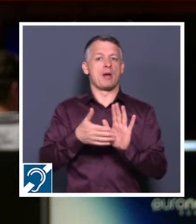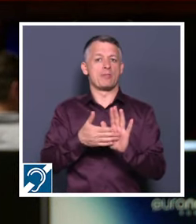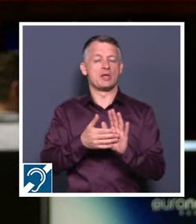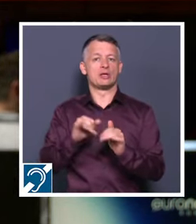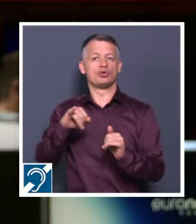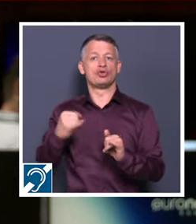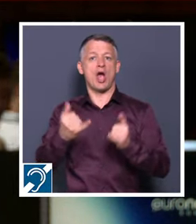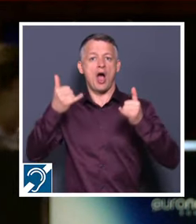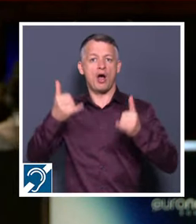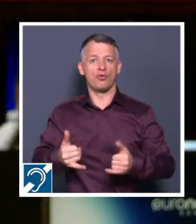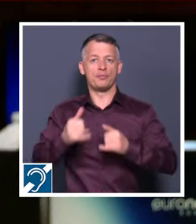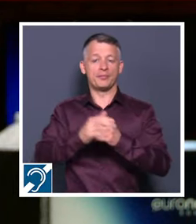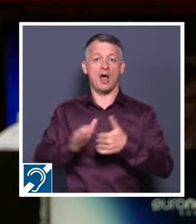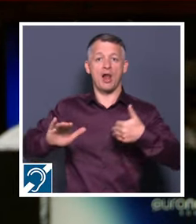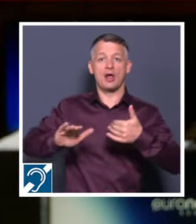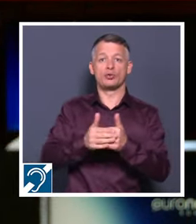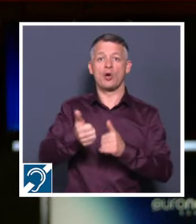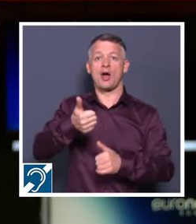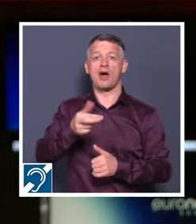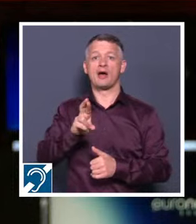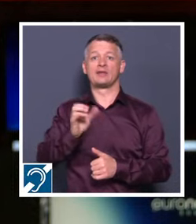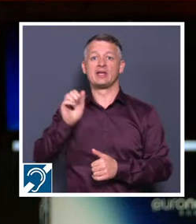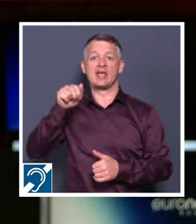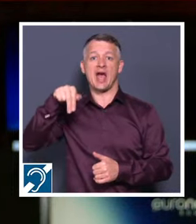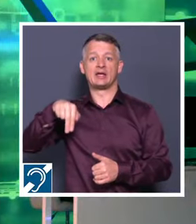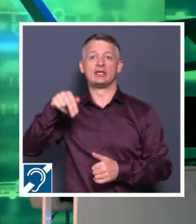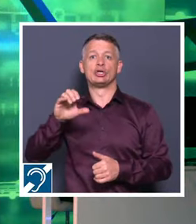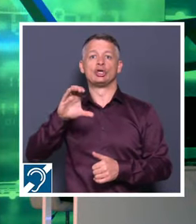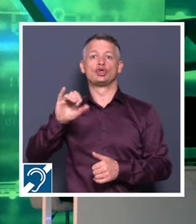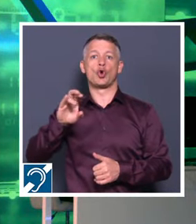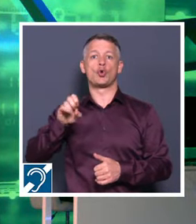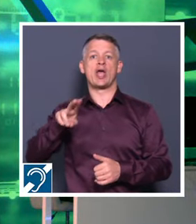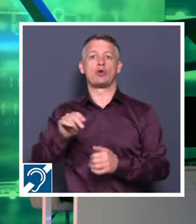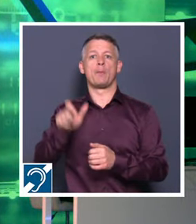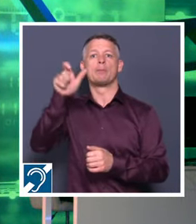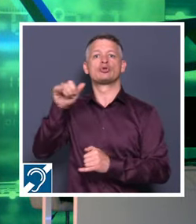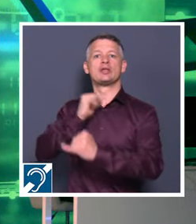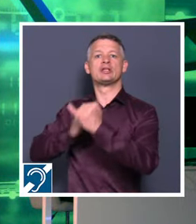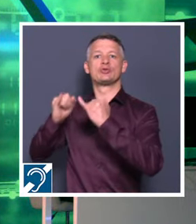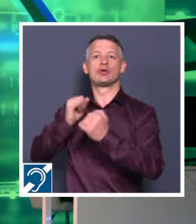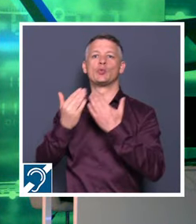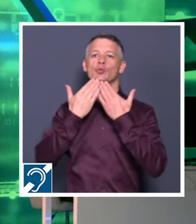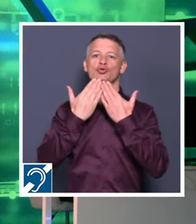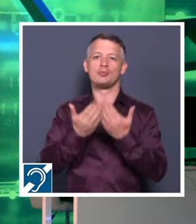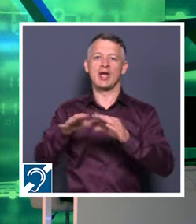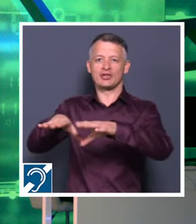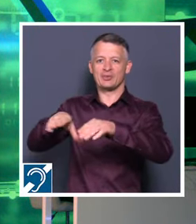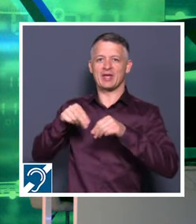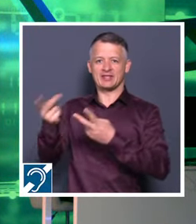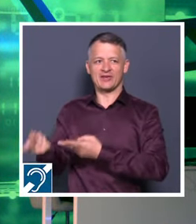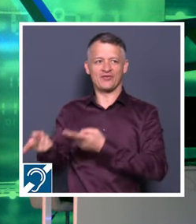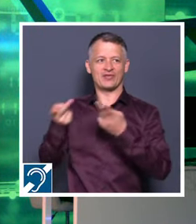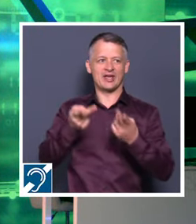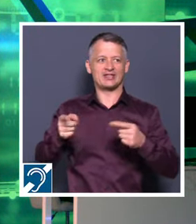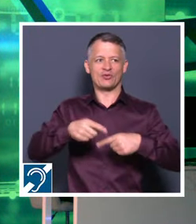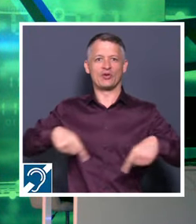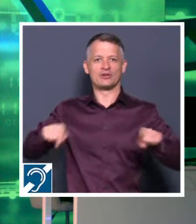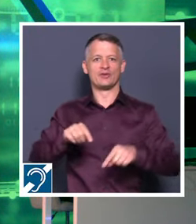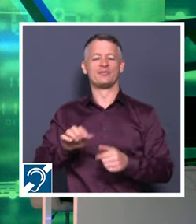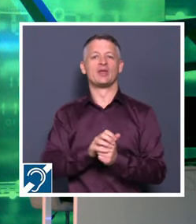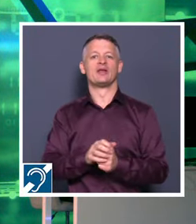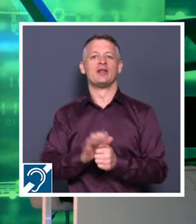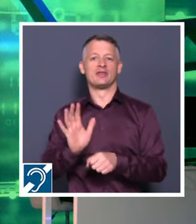cea în care suntem, alături de Adrian Cioroianu, istoric. Bună dimineața, vă mulțumim foarte mult că ați acceptat invitația noastră aici la Euronews